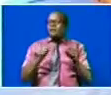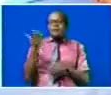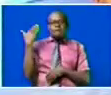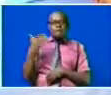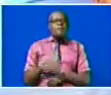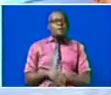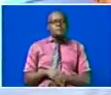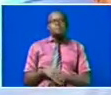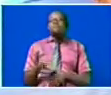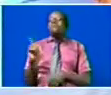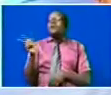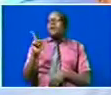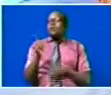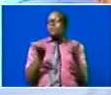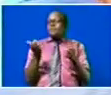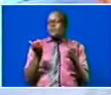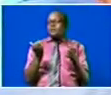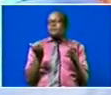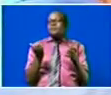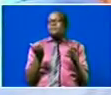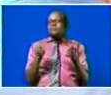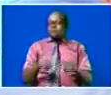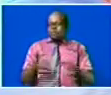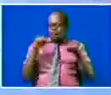aliyekuwa msimamizi wa jiji la Nairobi Timothy Muriuki.